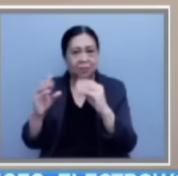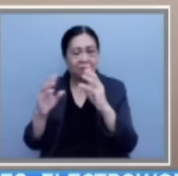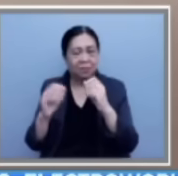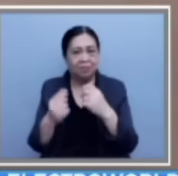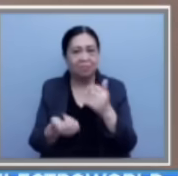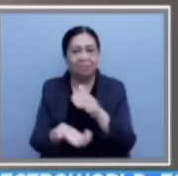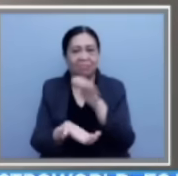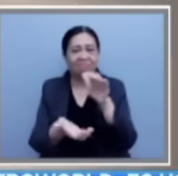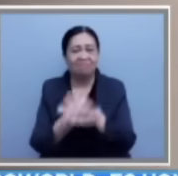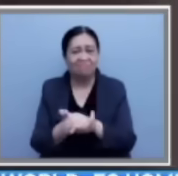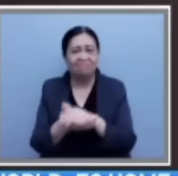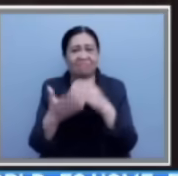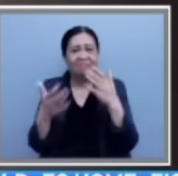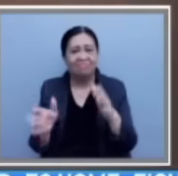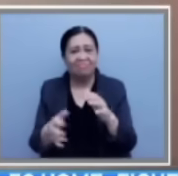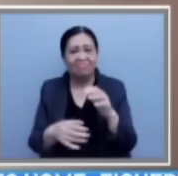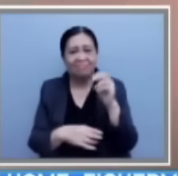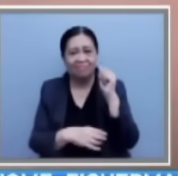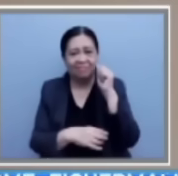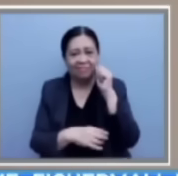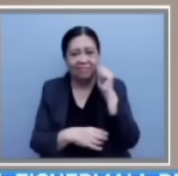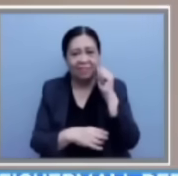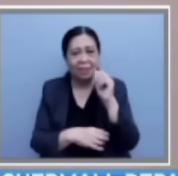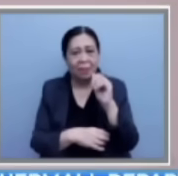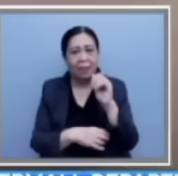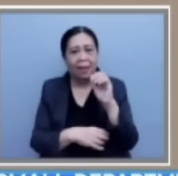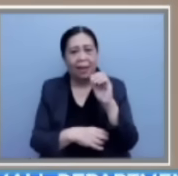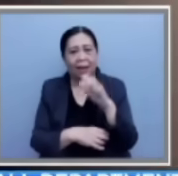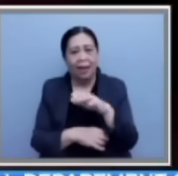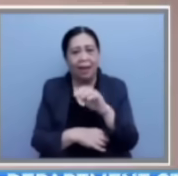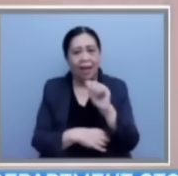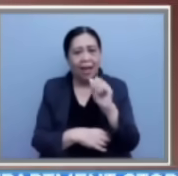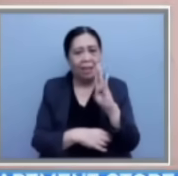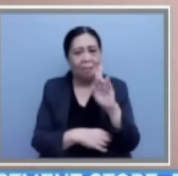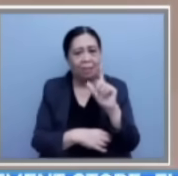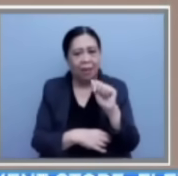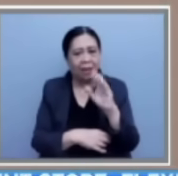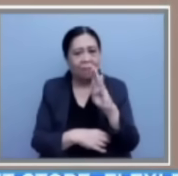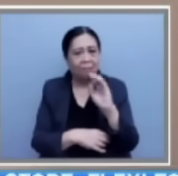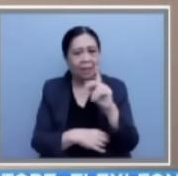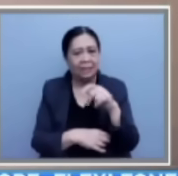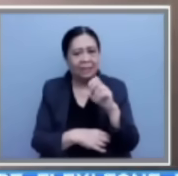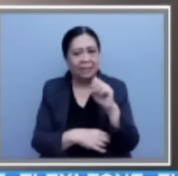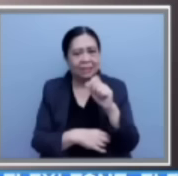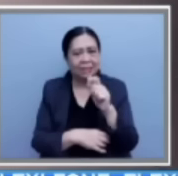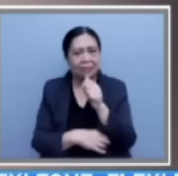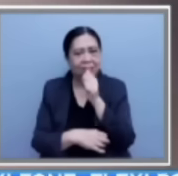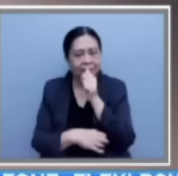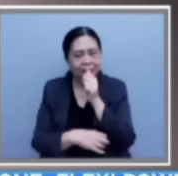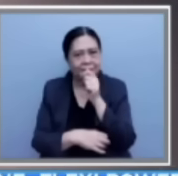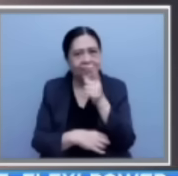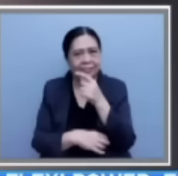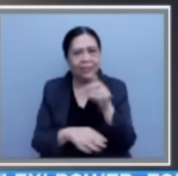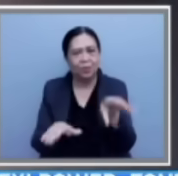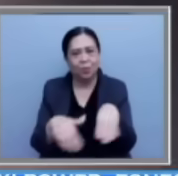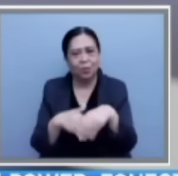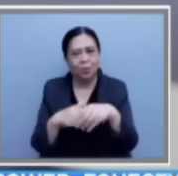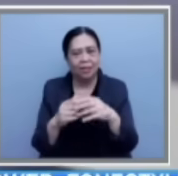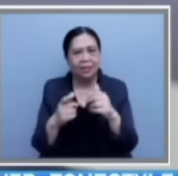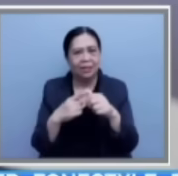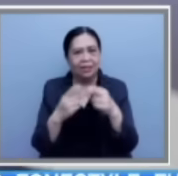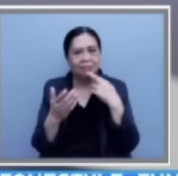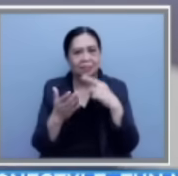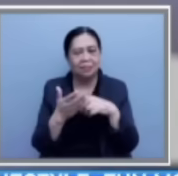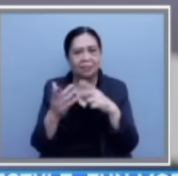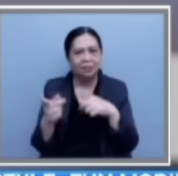Evans kay Alba Baptista ayon sa Hollywood reports intimate at private ang kasal unang nai-report na in a